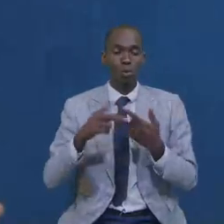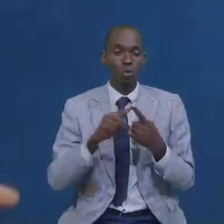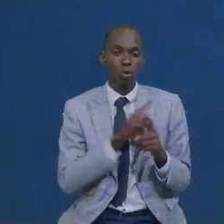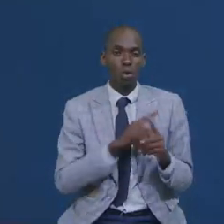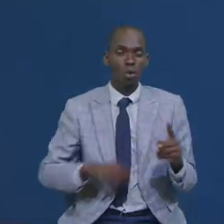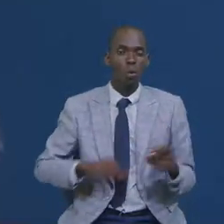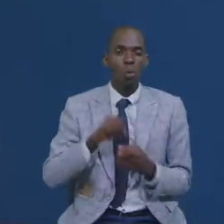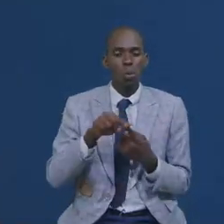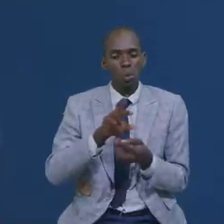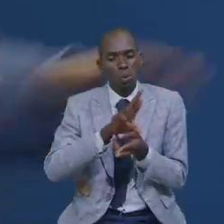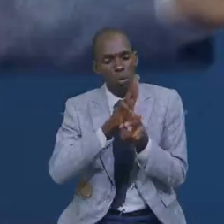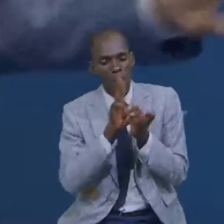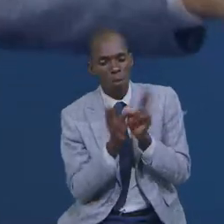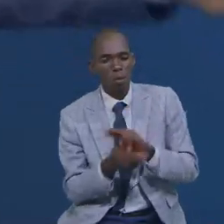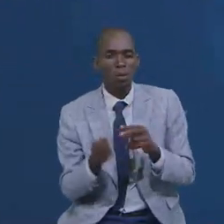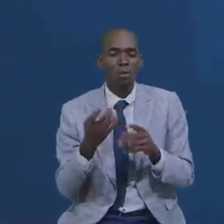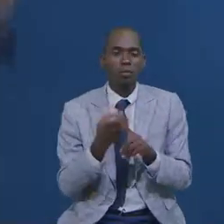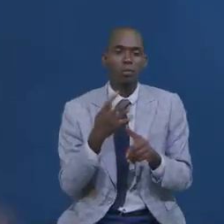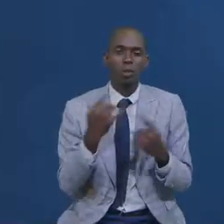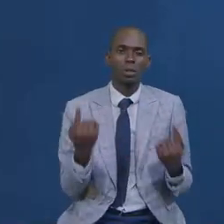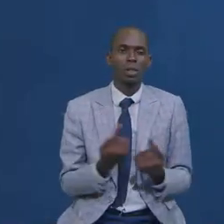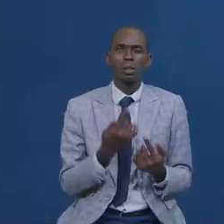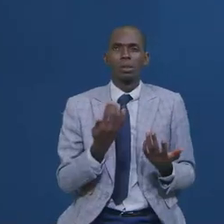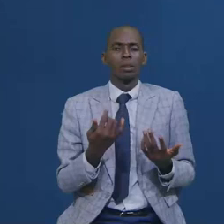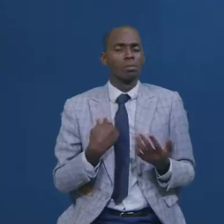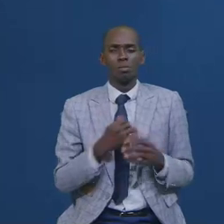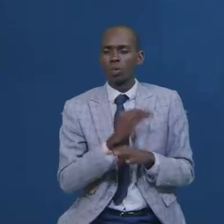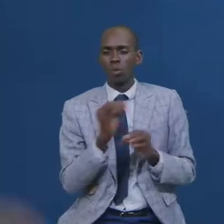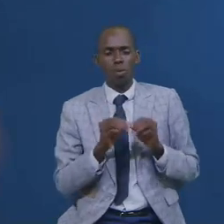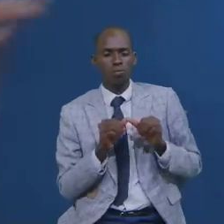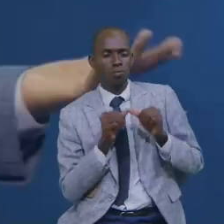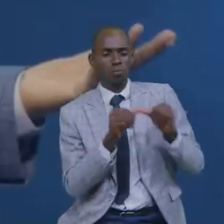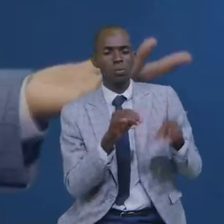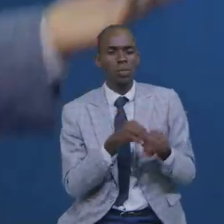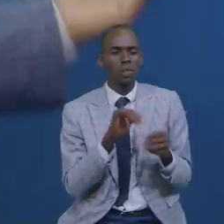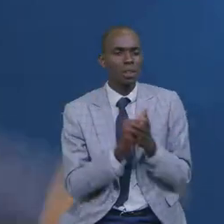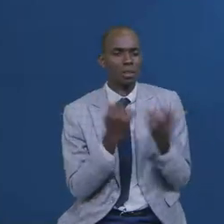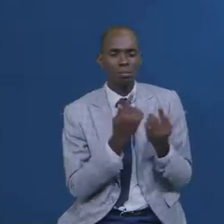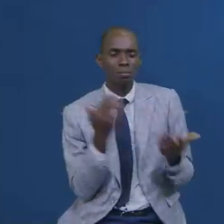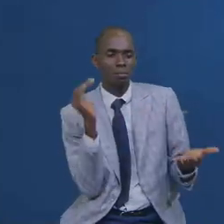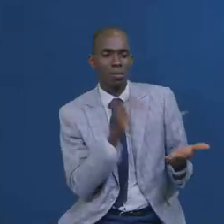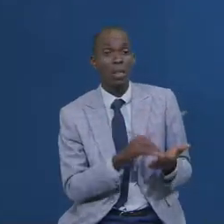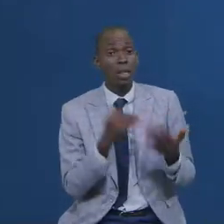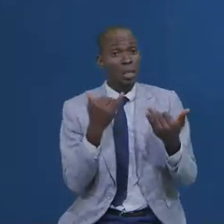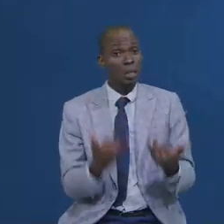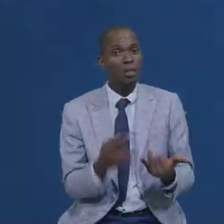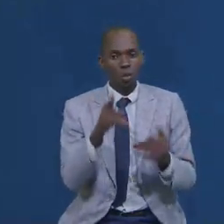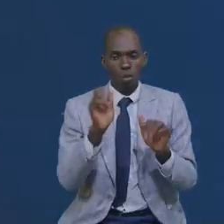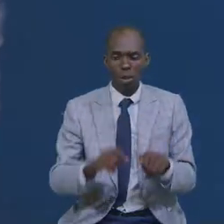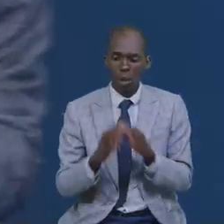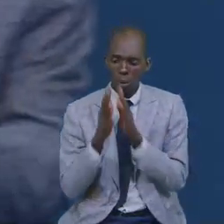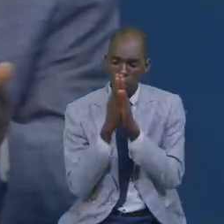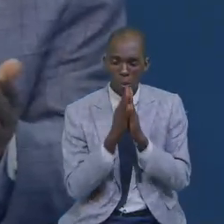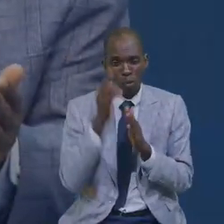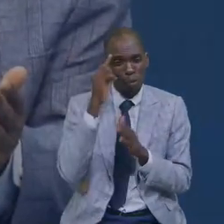au Seigneur quand tu te repenses de tes péchés quand tu dis je ne vais plus continuer dans ce chemin maintenant tu es